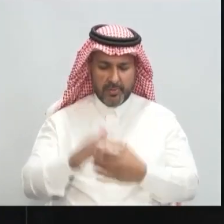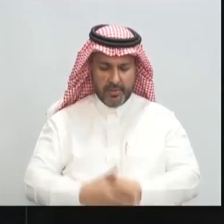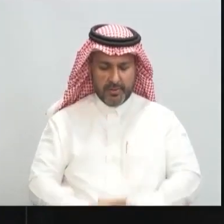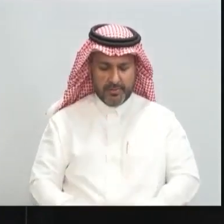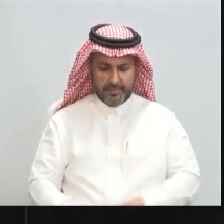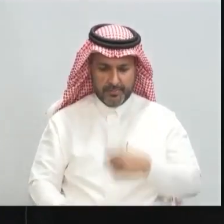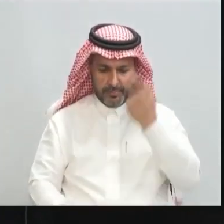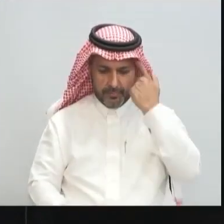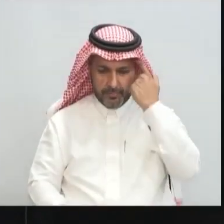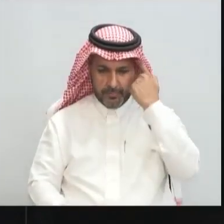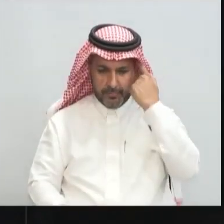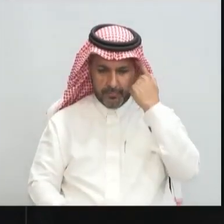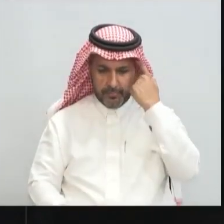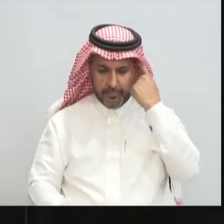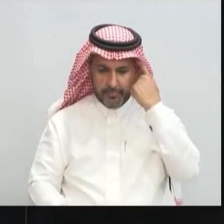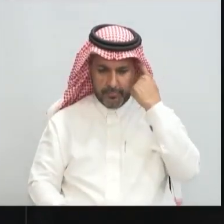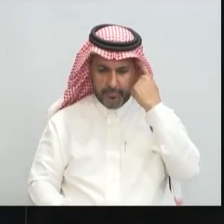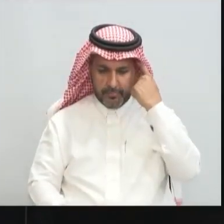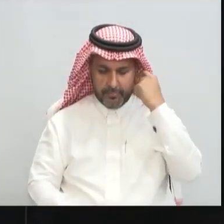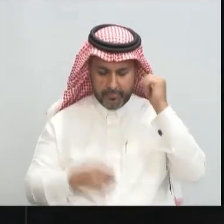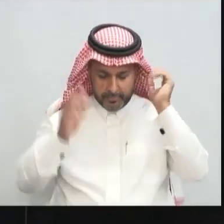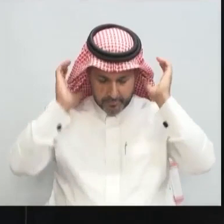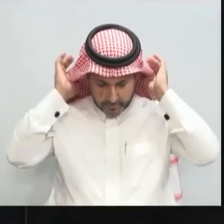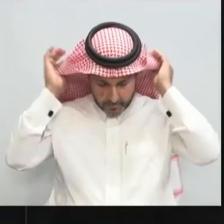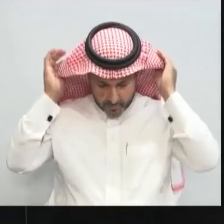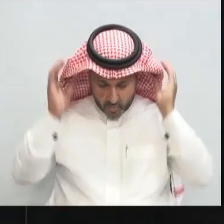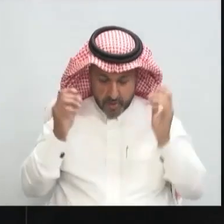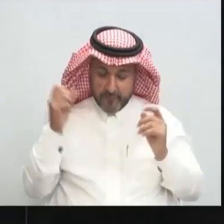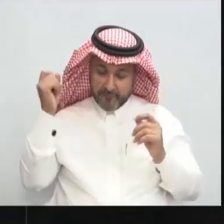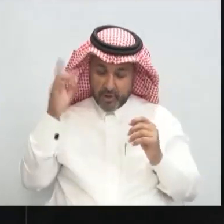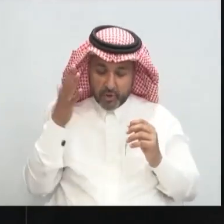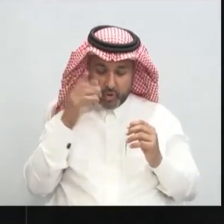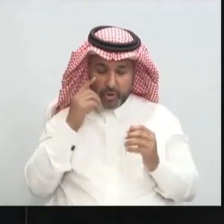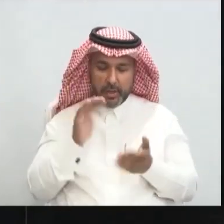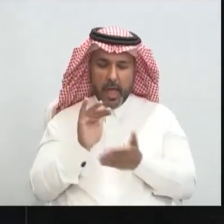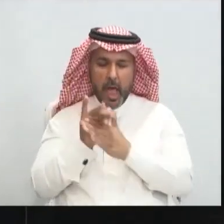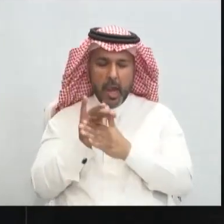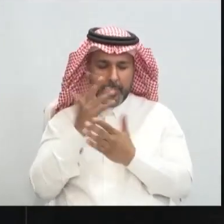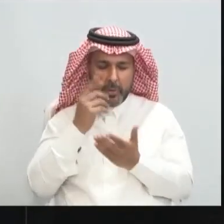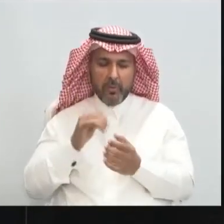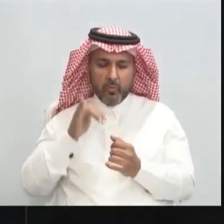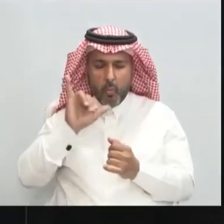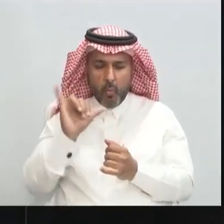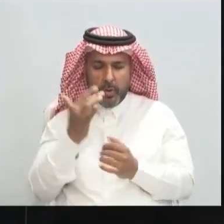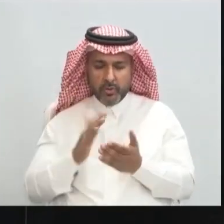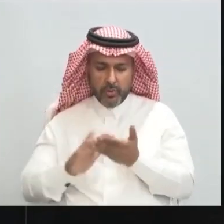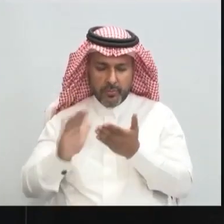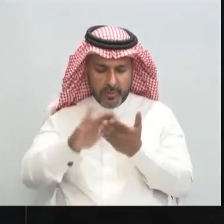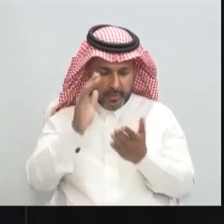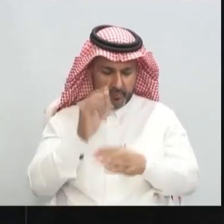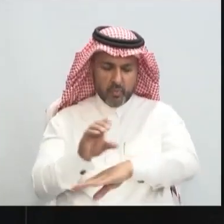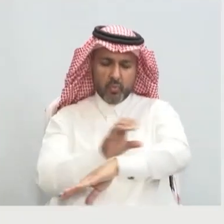عبر وسائل التواصل نستطيع انتاج العديد من الافكار حتى لو كان موظف خارج اوقات العمل او خارج مقر